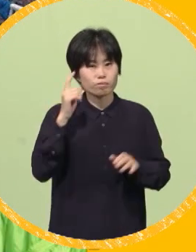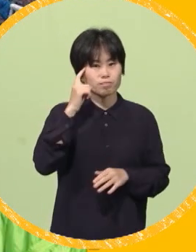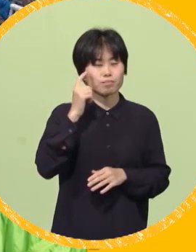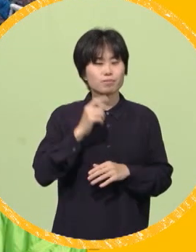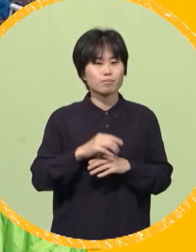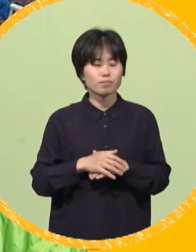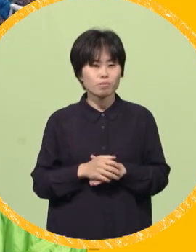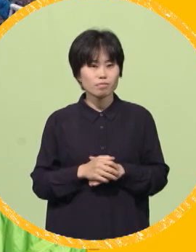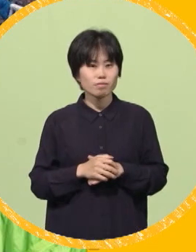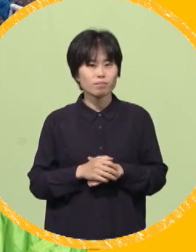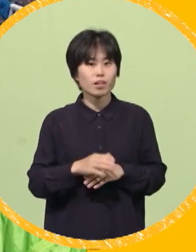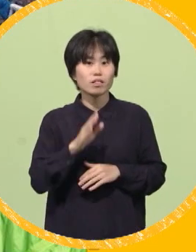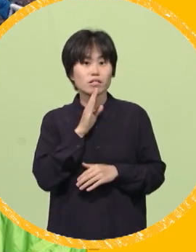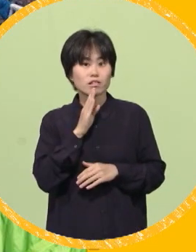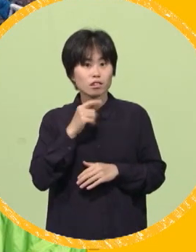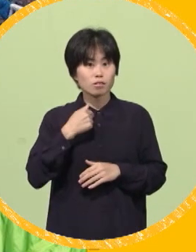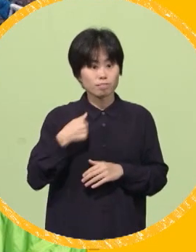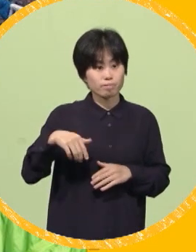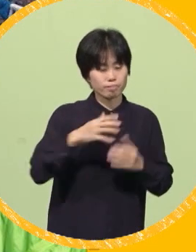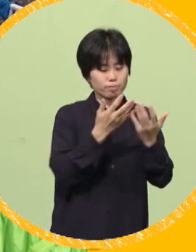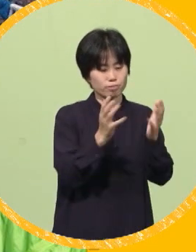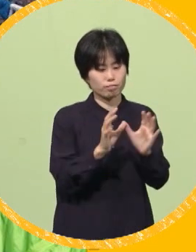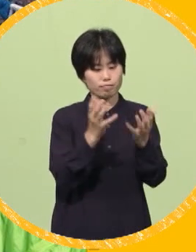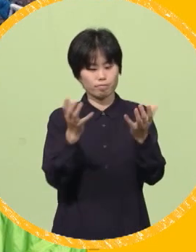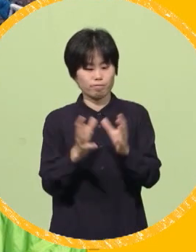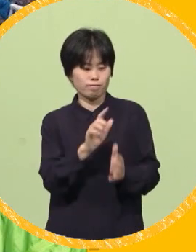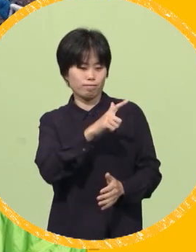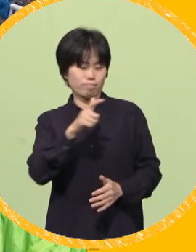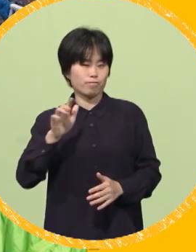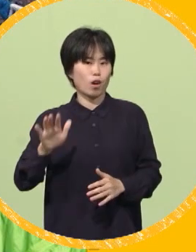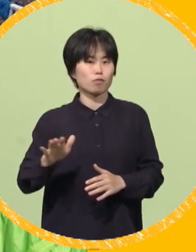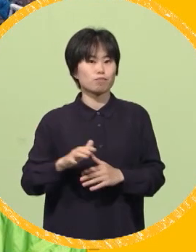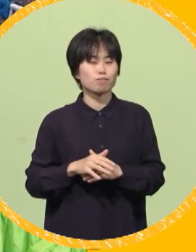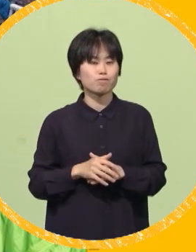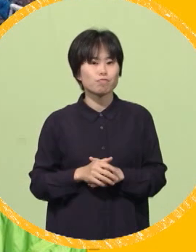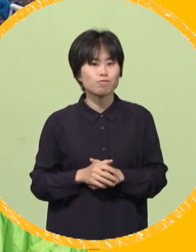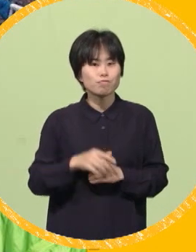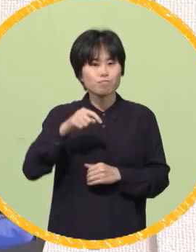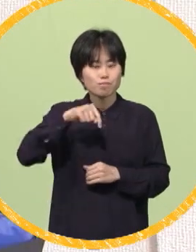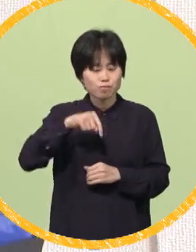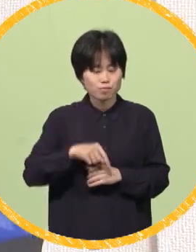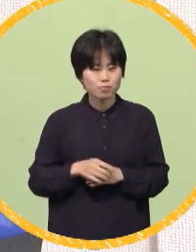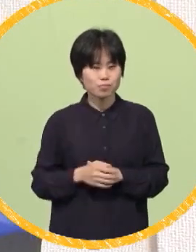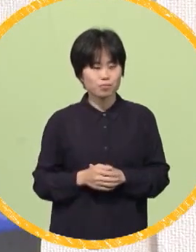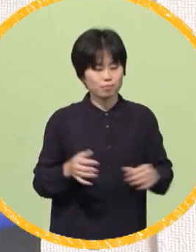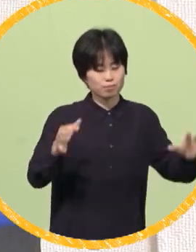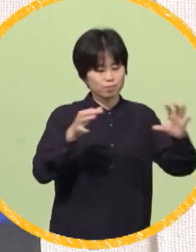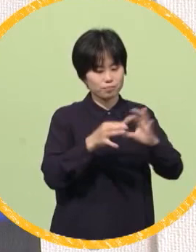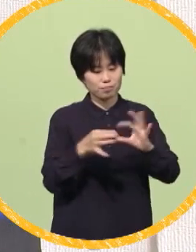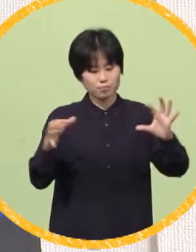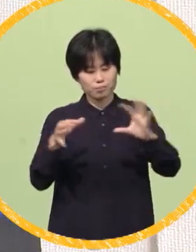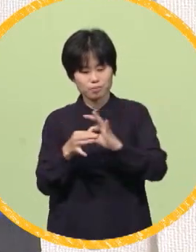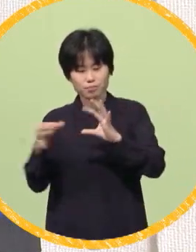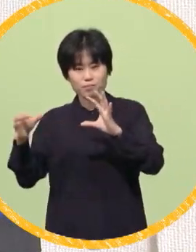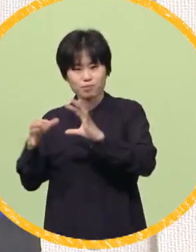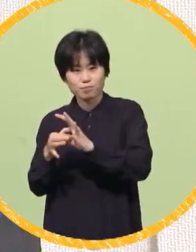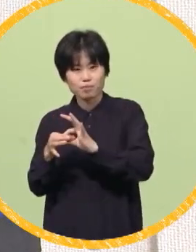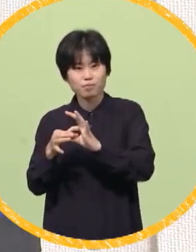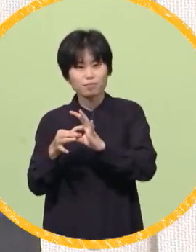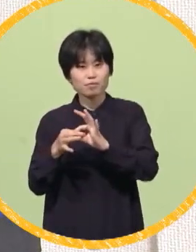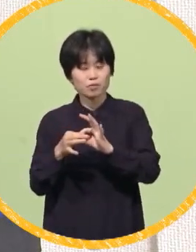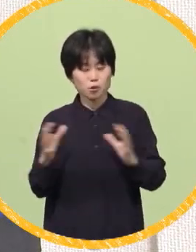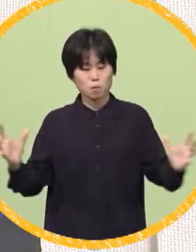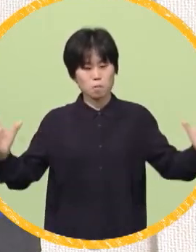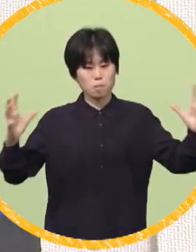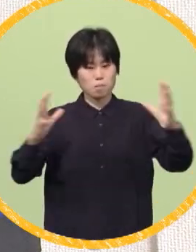んで、実はこういう団体が複数あるんですよ、うん、そういう方々とつながってって、さらにこう大きい松明に